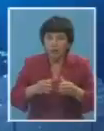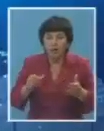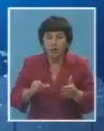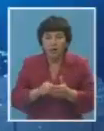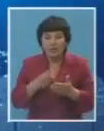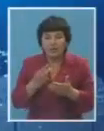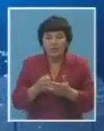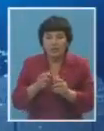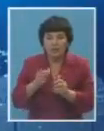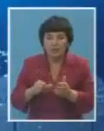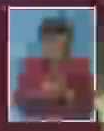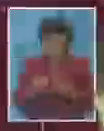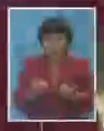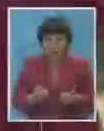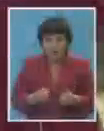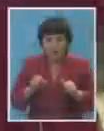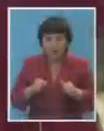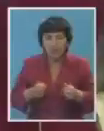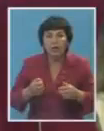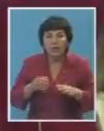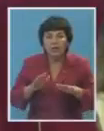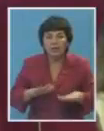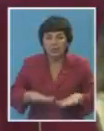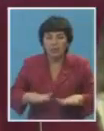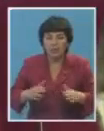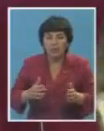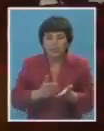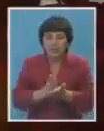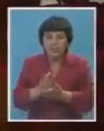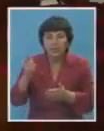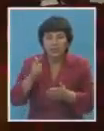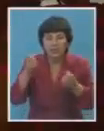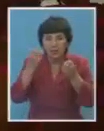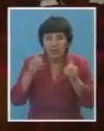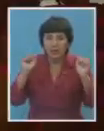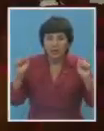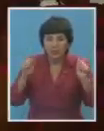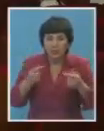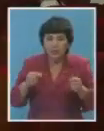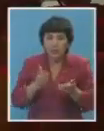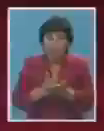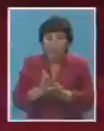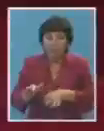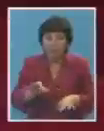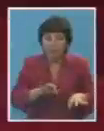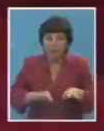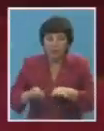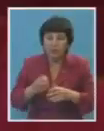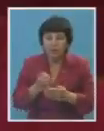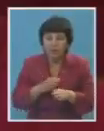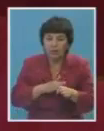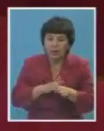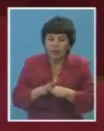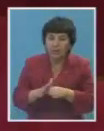айға білген алыптарды қысылмай қарсылай алатын құтты мекен. Бүгінде саясат, дін, мәдениет, спорт өзге де бағыттағы айтулы іс-шараларды абыроймен